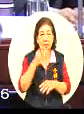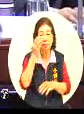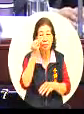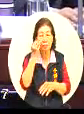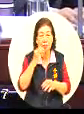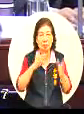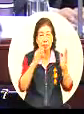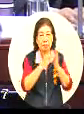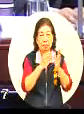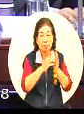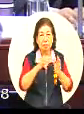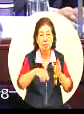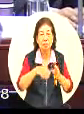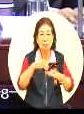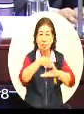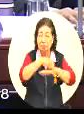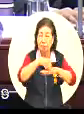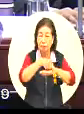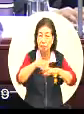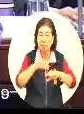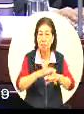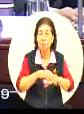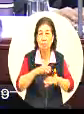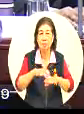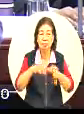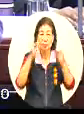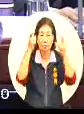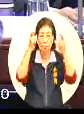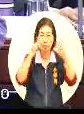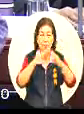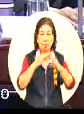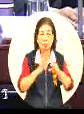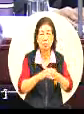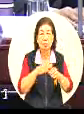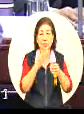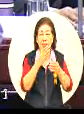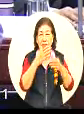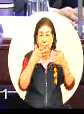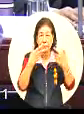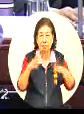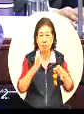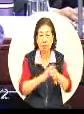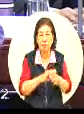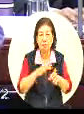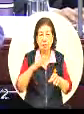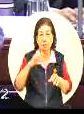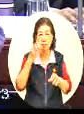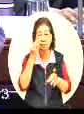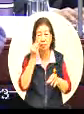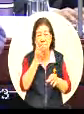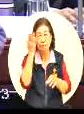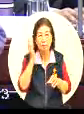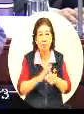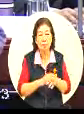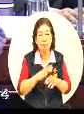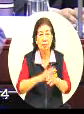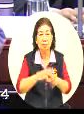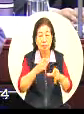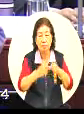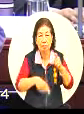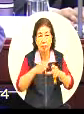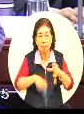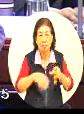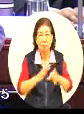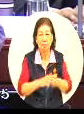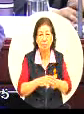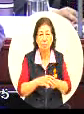侪规划。但是嘛，甲咱高雄市真侪观光业者，啊，尤其是即摆像狮子湾这个